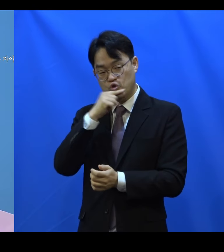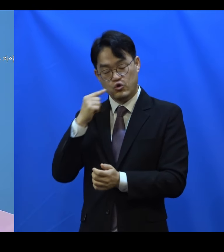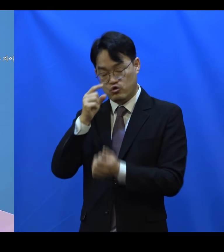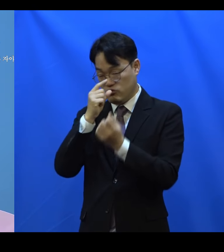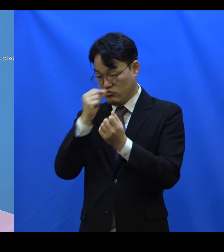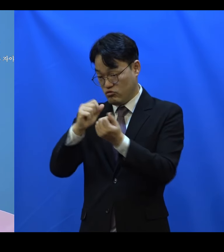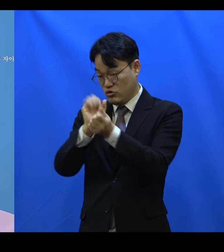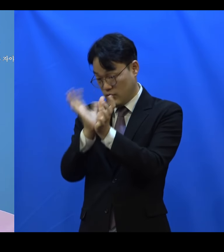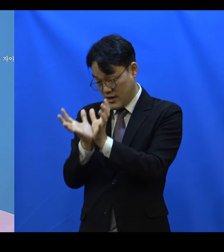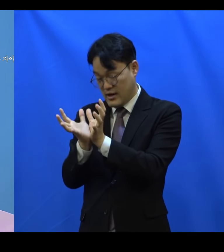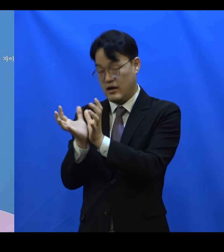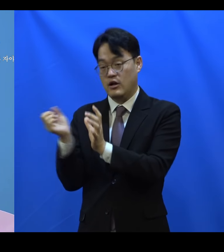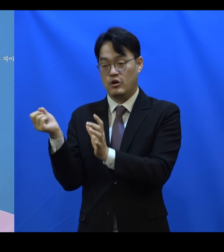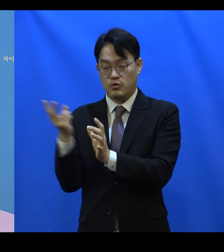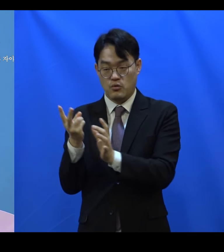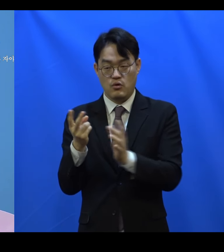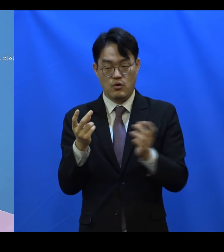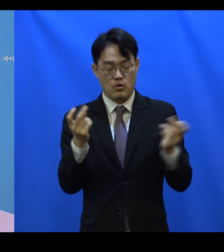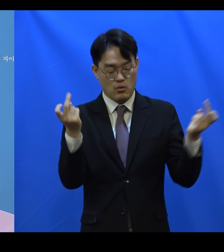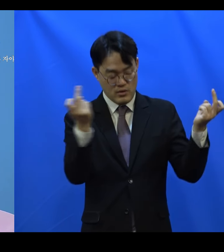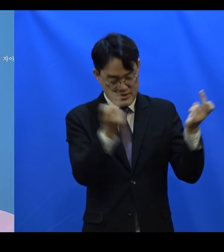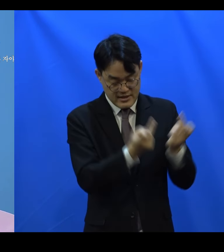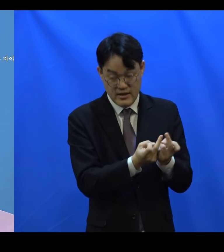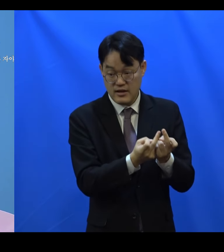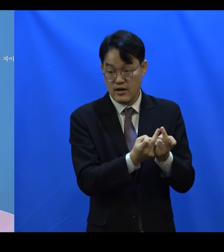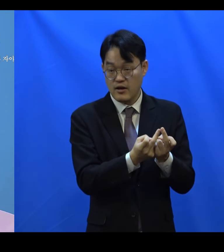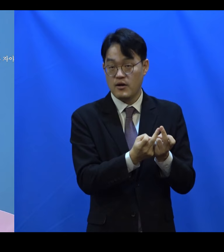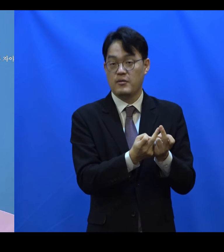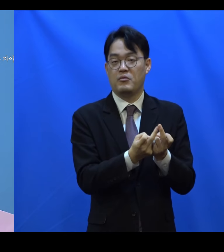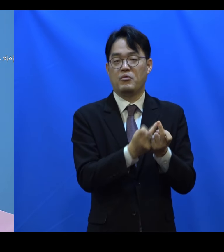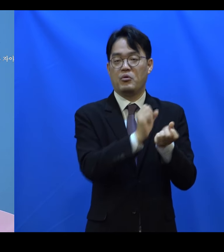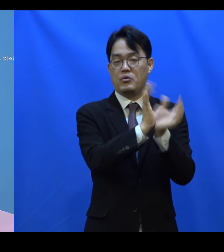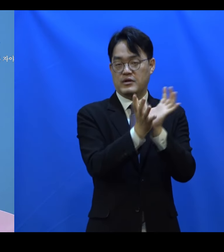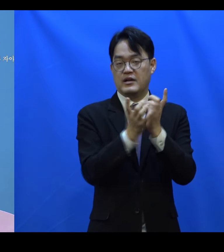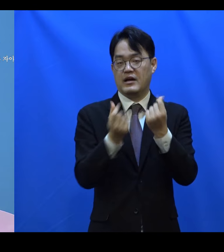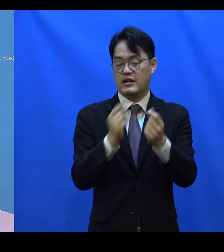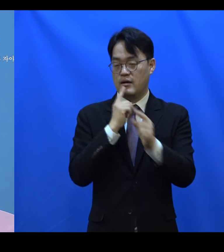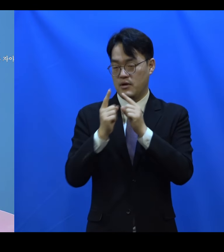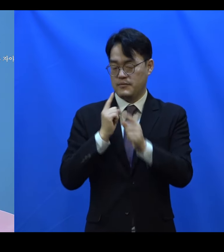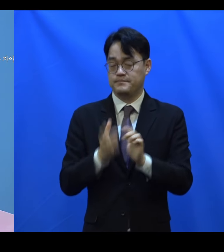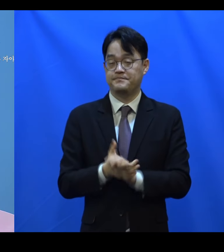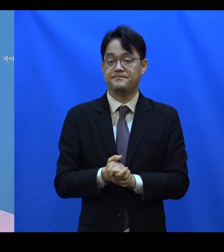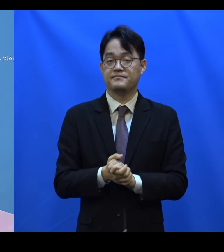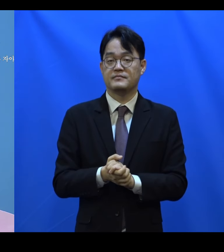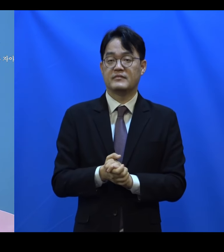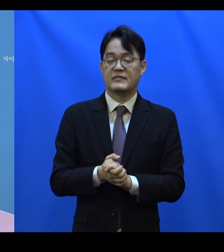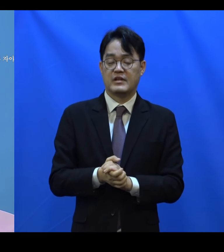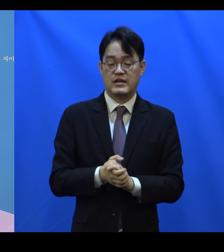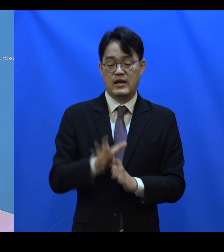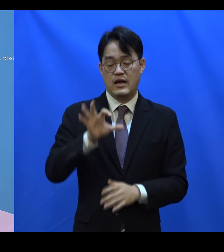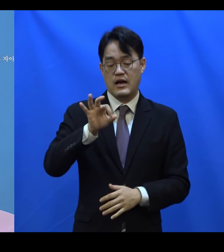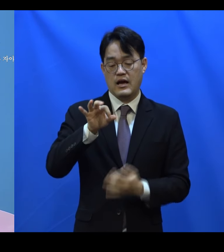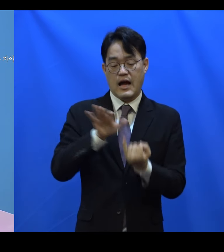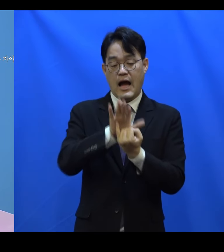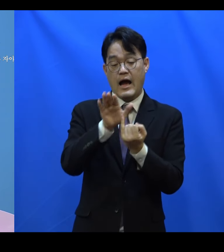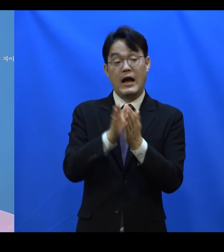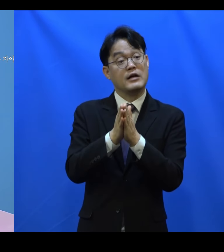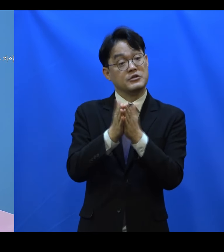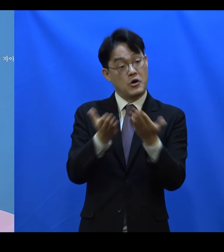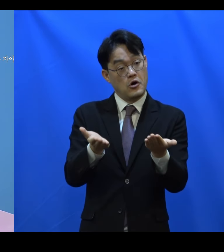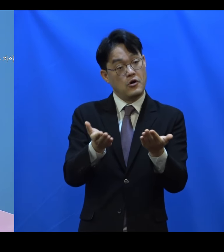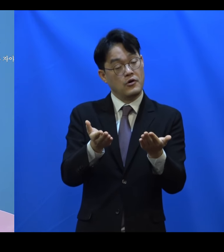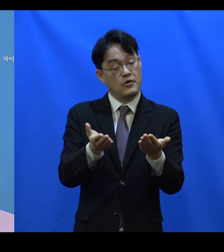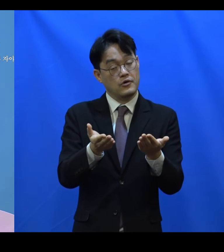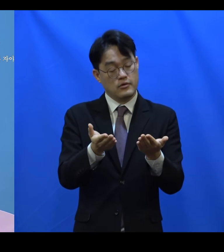보면 누구에게 하는 말인지 이게 좀 어려워요. 굉장히 어려워요. 이제 영어 성경이나 어떤 데 보면 이제 그걸 딱 알려주는 데가